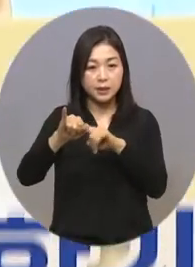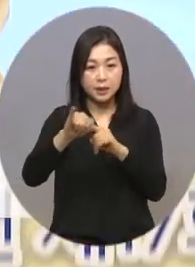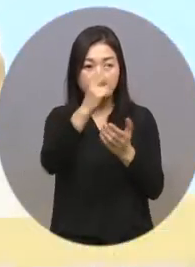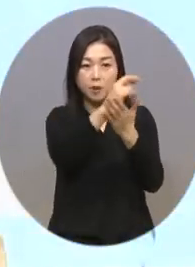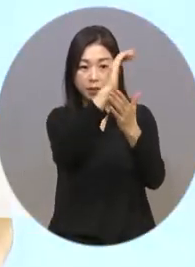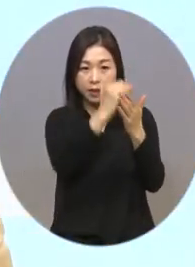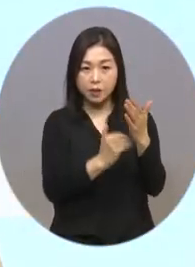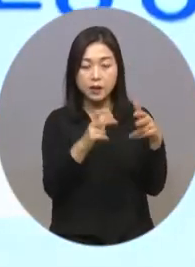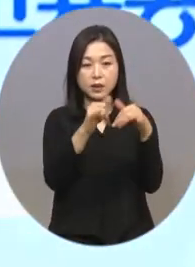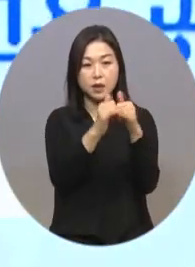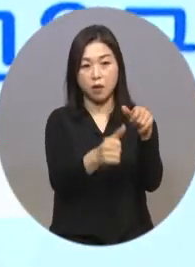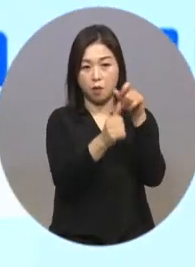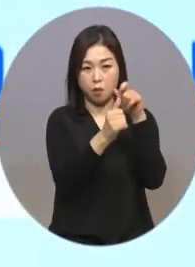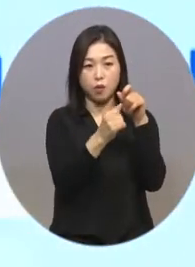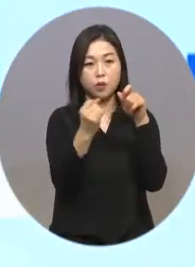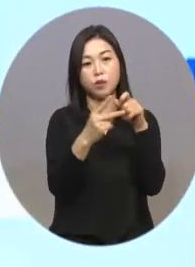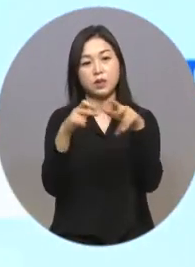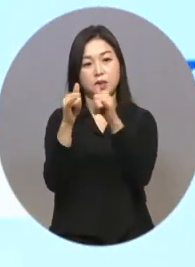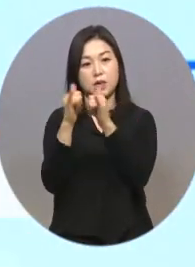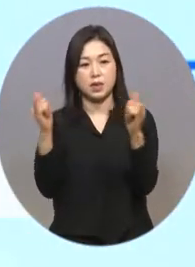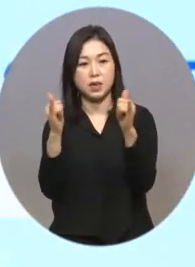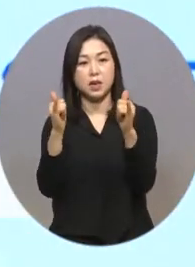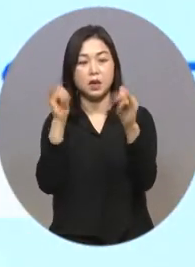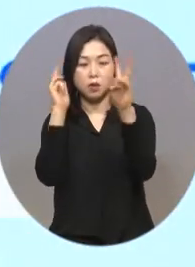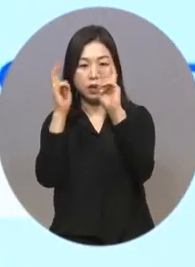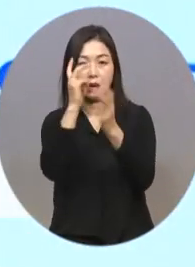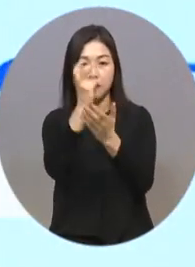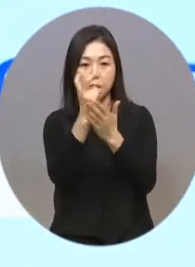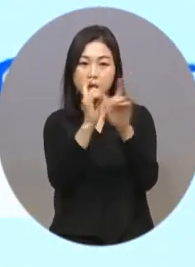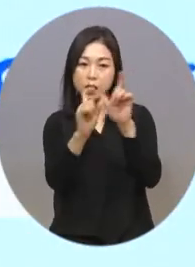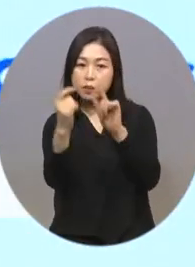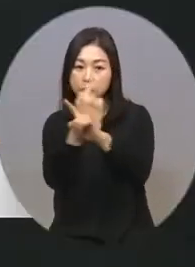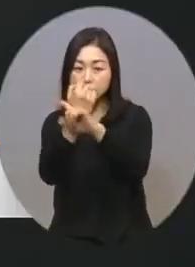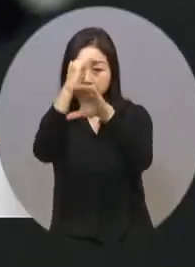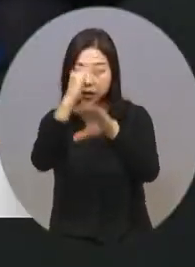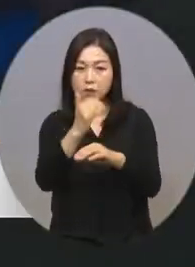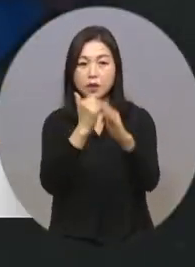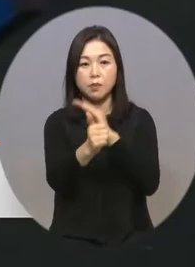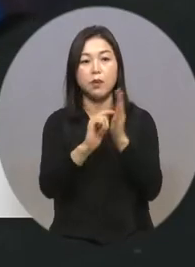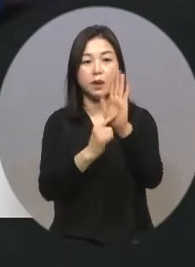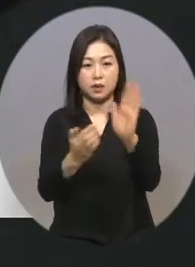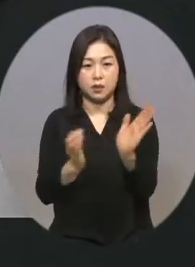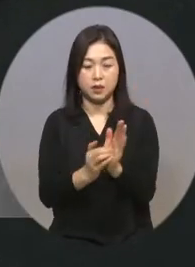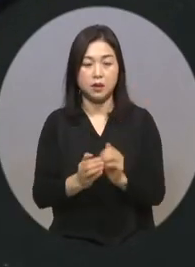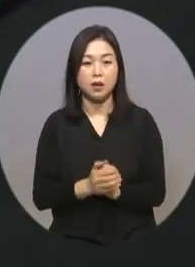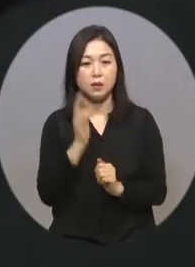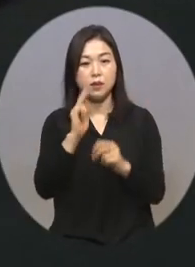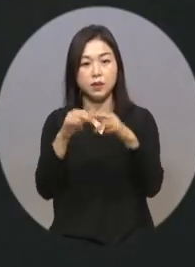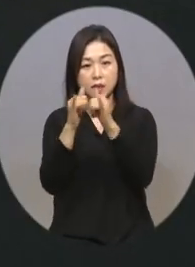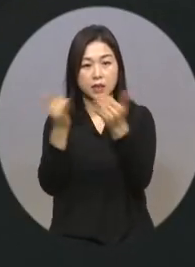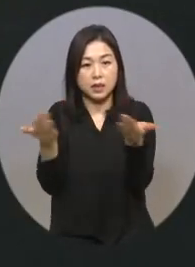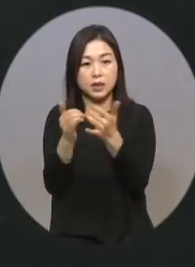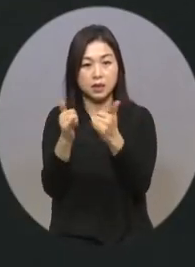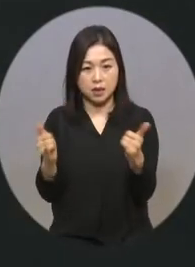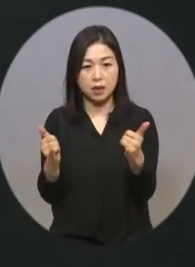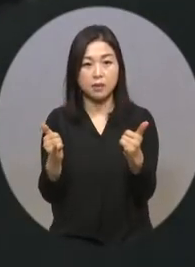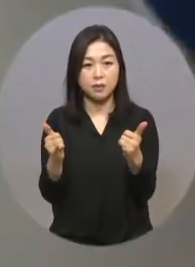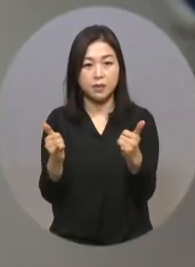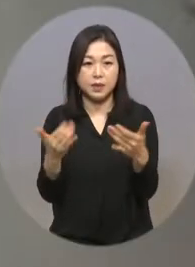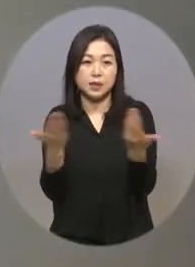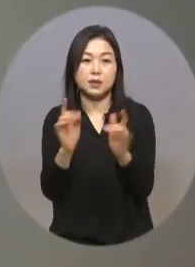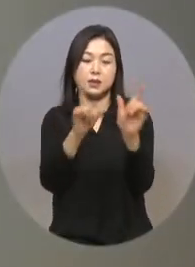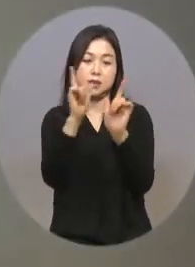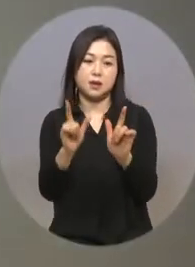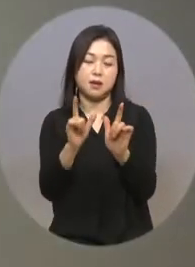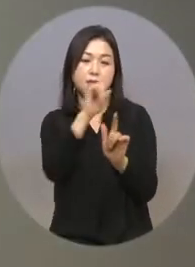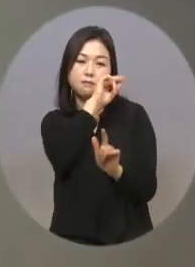법과 장애인 기업법 일부개정법률안을 대표발의 했습니다 현재 중증장애인 근로자 는 안정적으로 직업